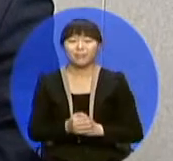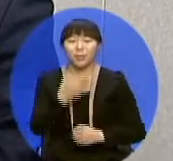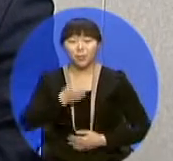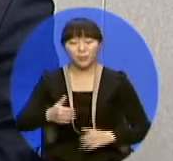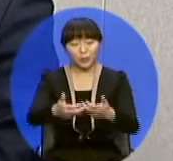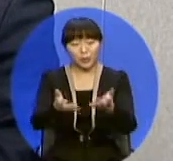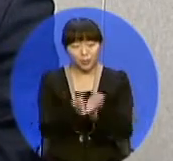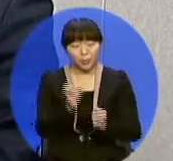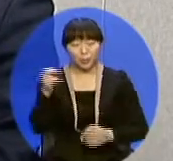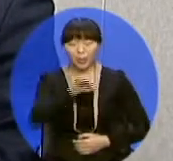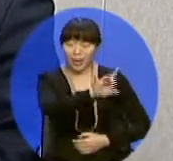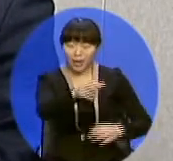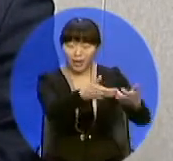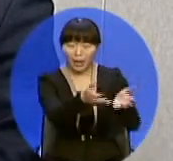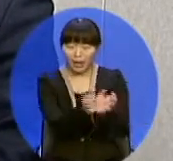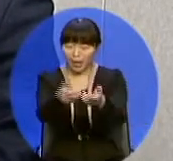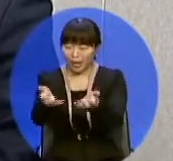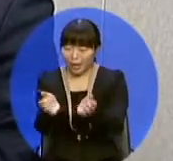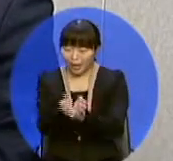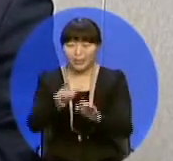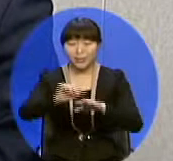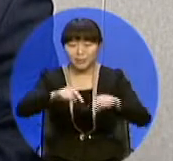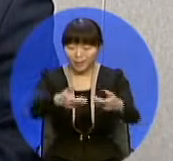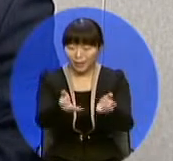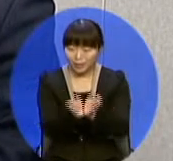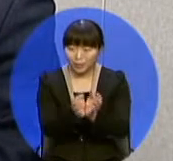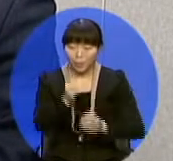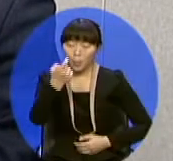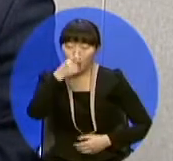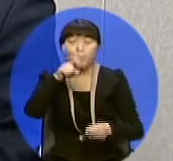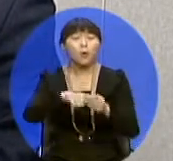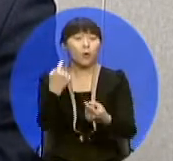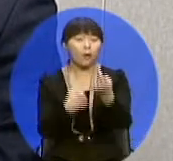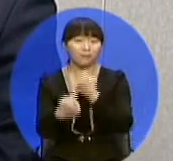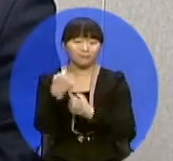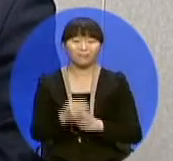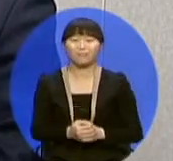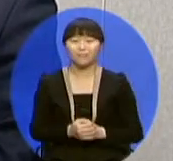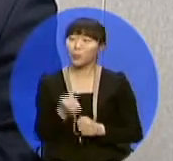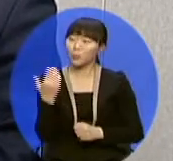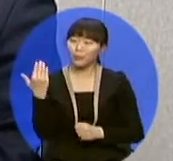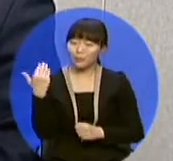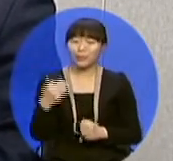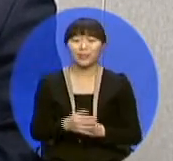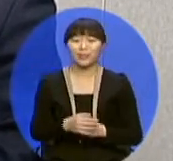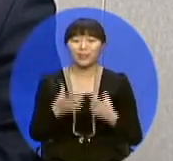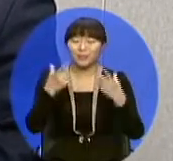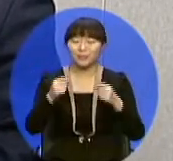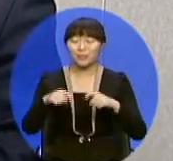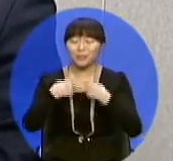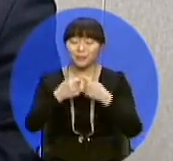보건복지부 또 각 부처 각 지자체에서 벤치마킹을 많이 했는데 며칠 전에 이런